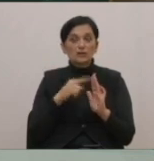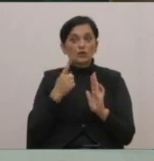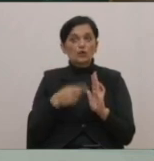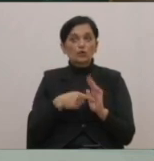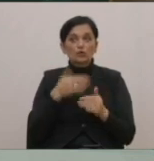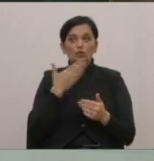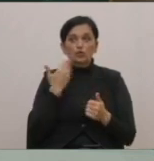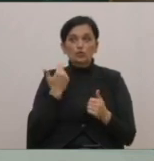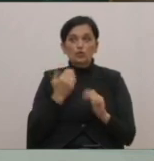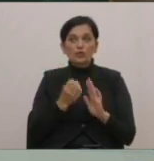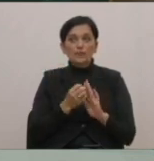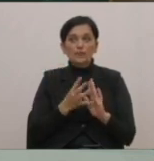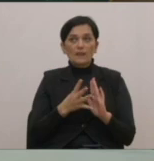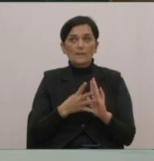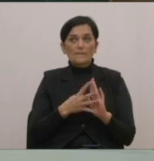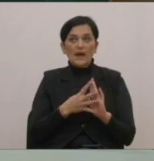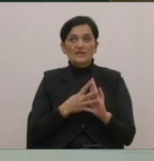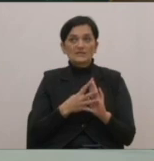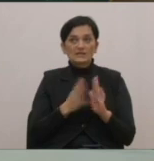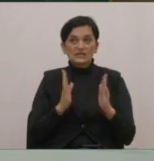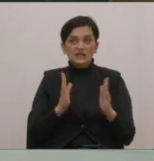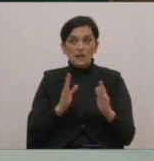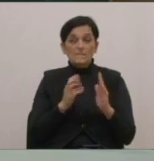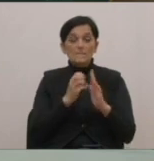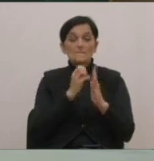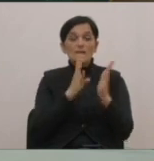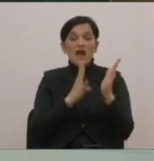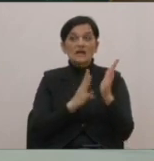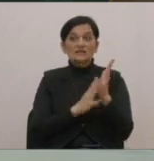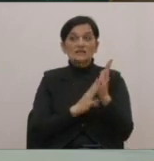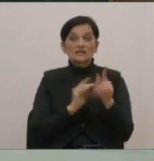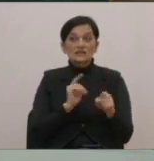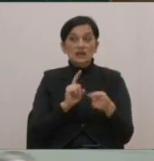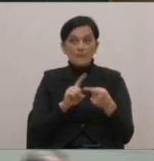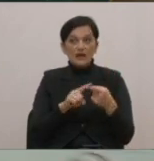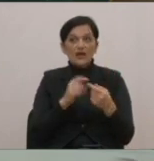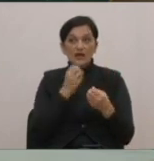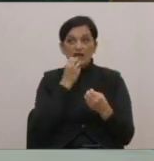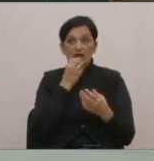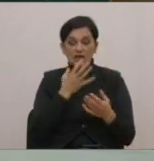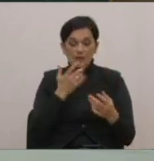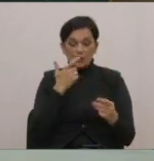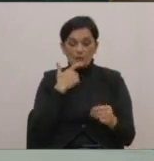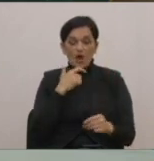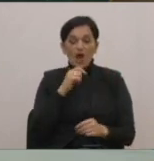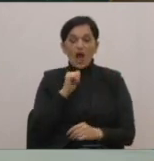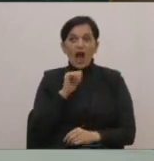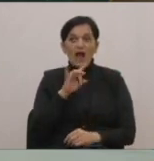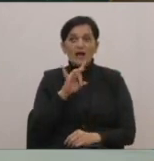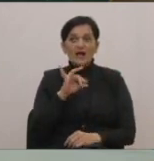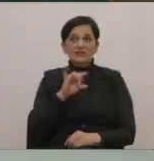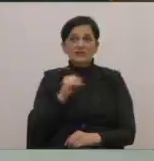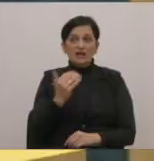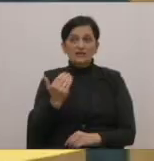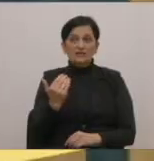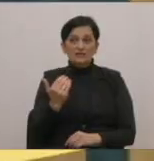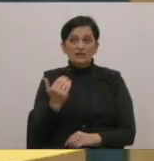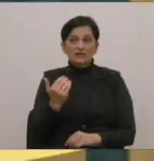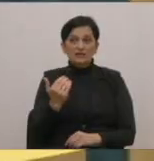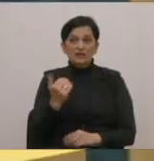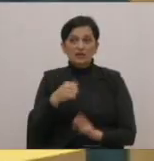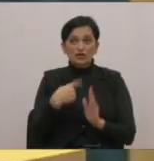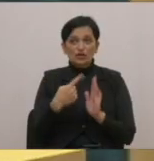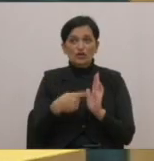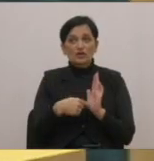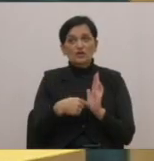თხები არის, მე 19 ეზე იყო ხომ? მე-19-ს დაკავშირებით კი ბატონო, ბატონი ალექსანდრეს კითხვა